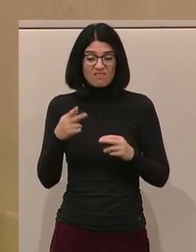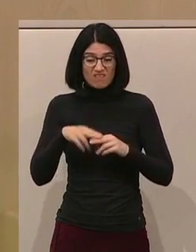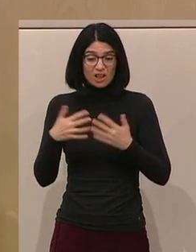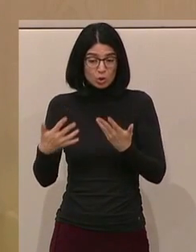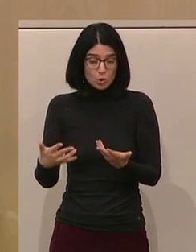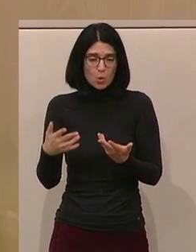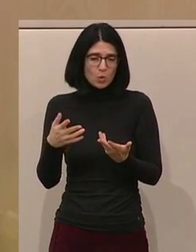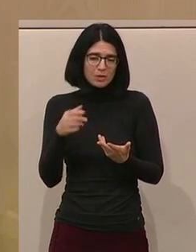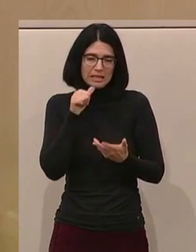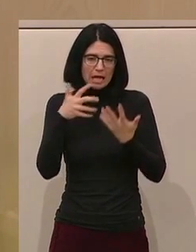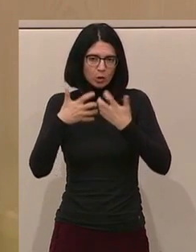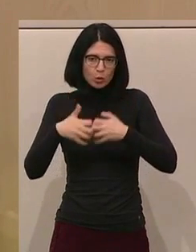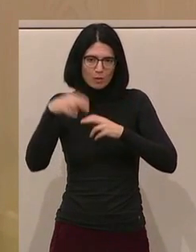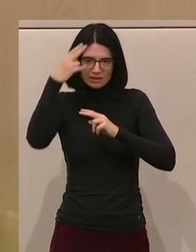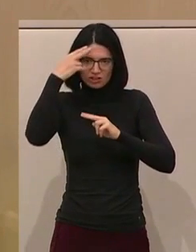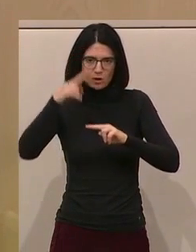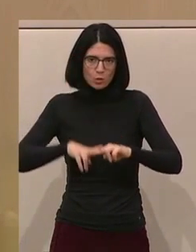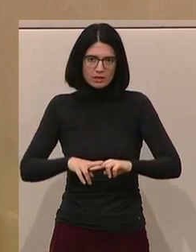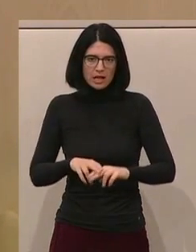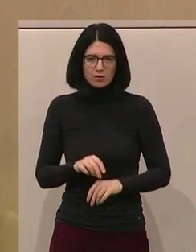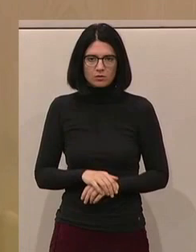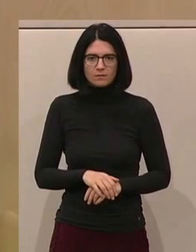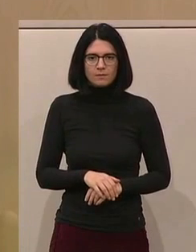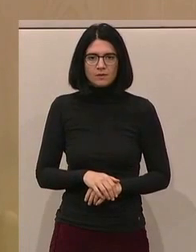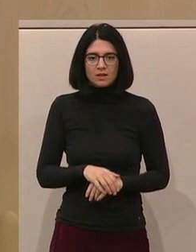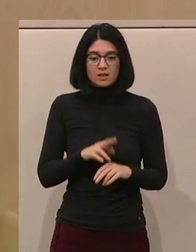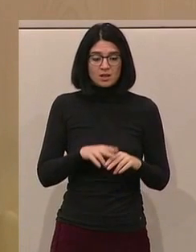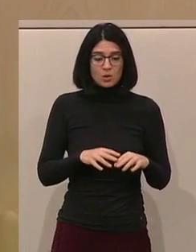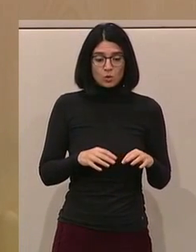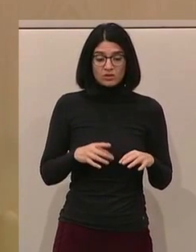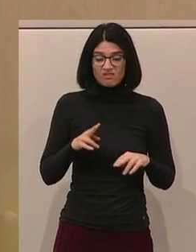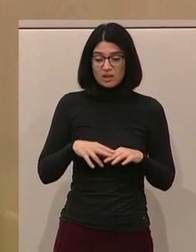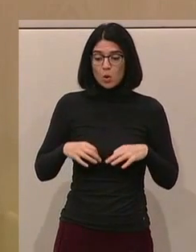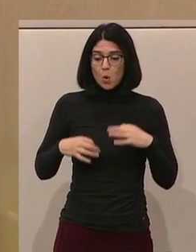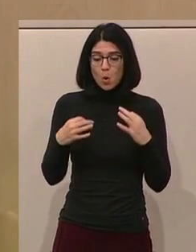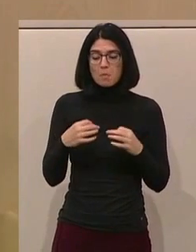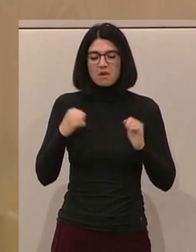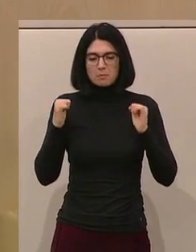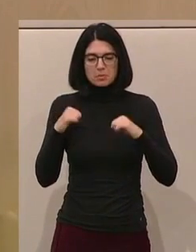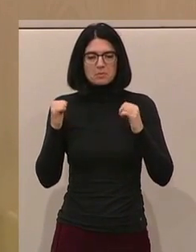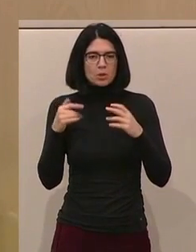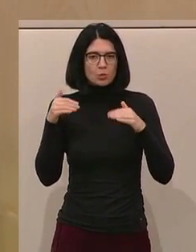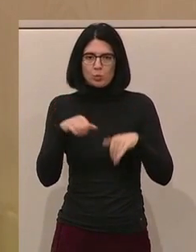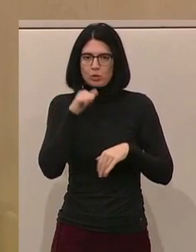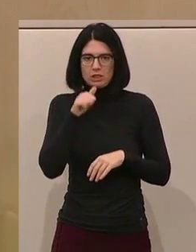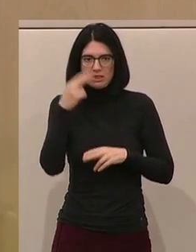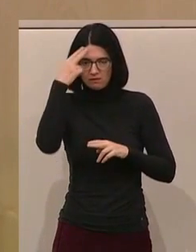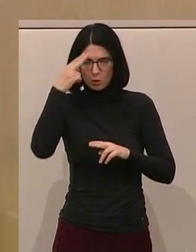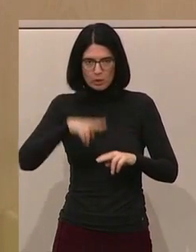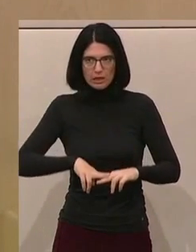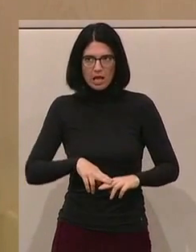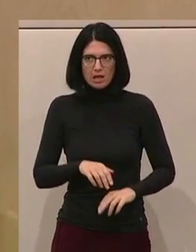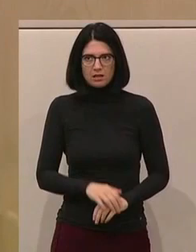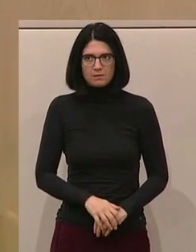kommen, beziehungsweise dass es die Diversion in Österreich gibt. Und wenn das Opfer hier zustimmt, kommt es auch hier zu keiner Verurteilung.